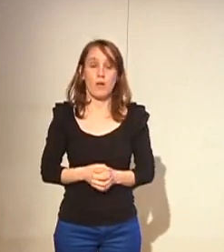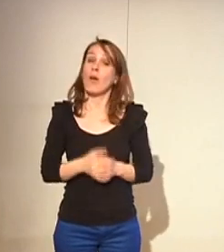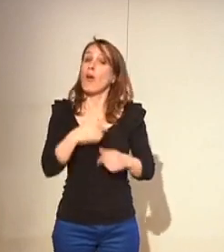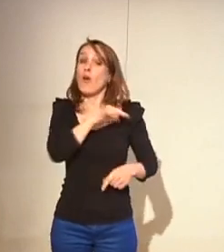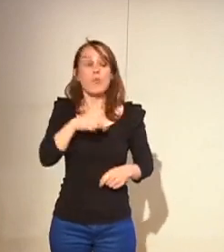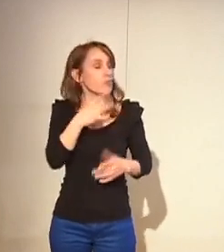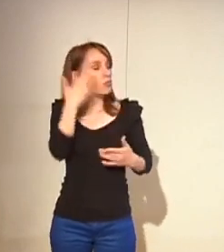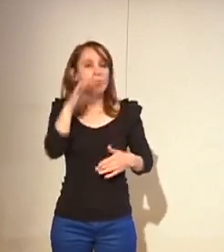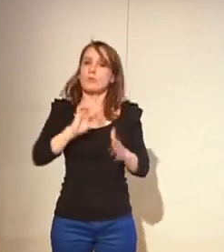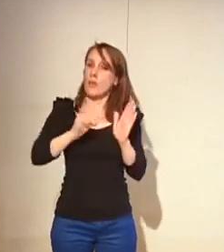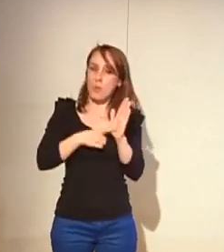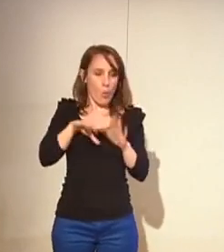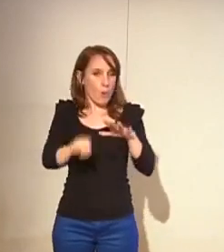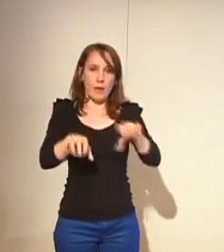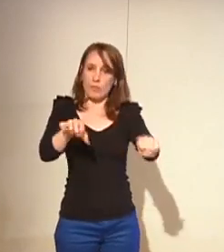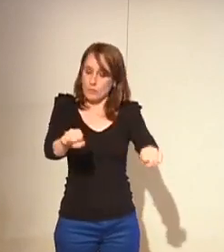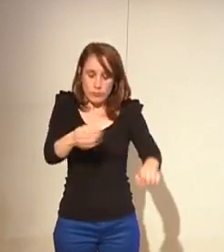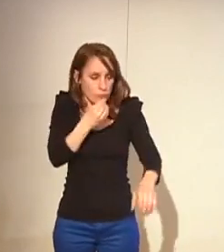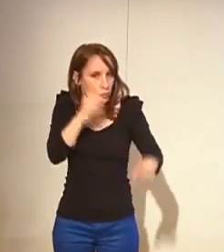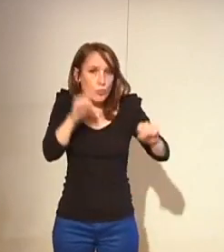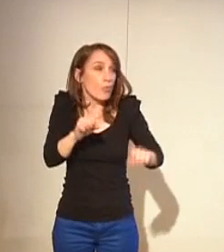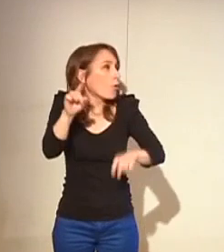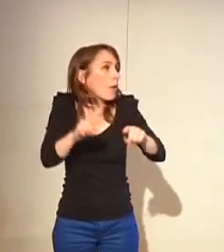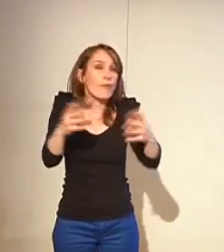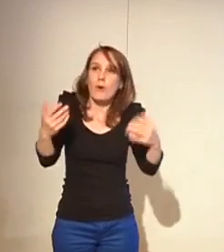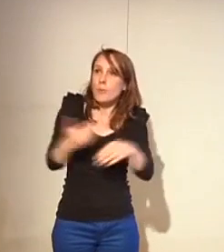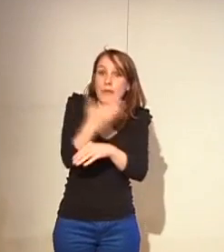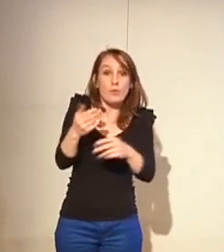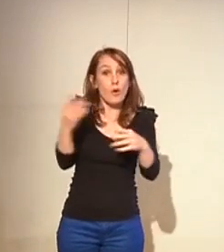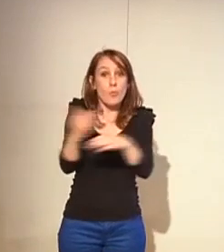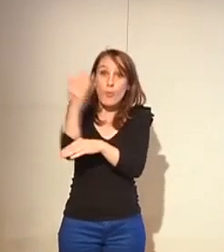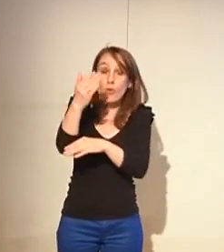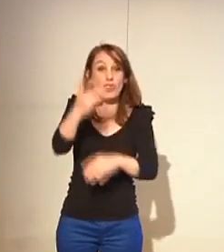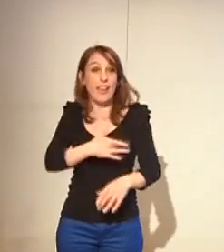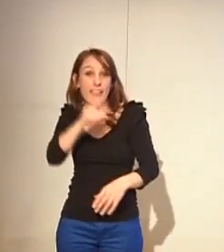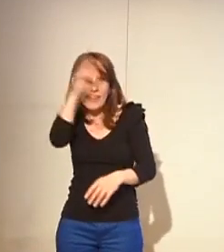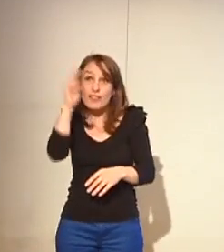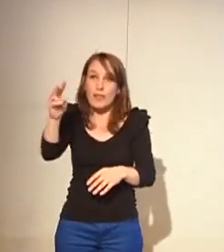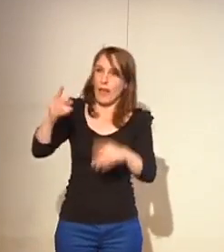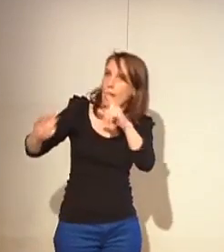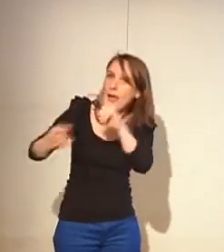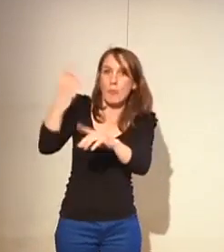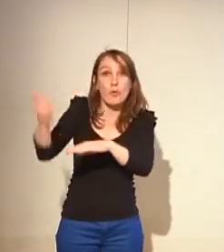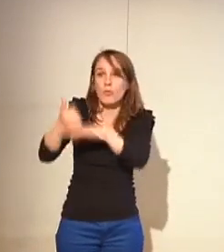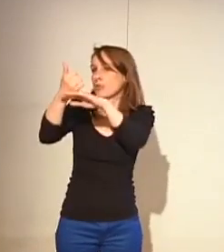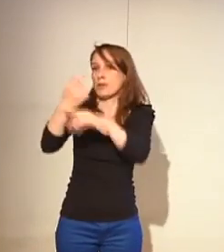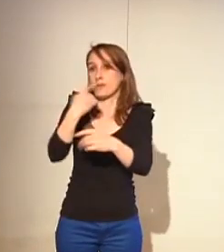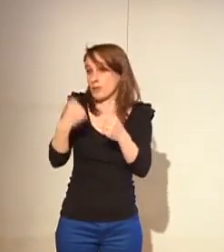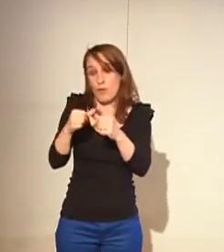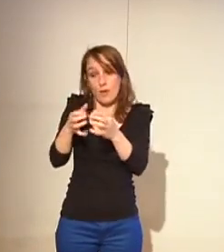préemption il peut y avoir des projets d'intérêt général qui nécessit la